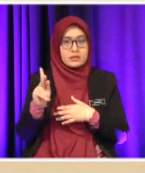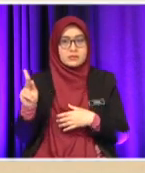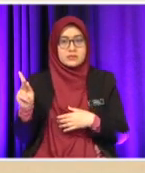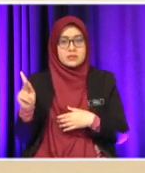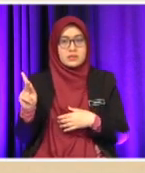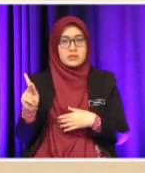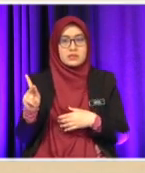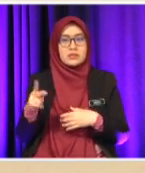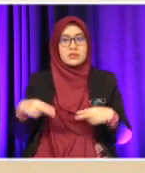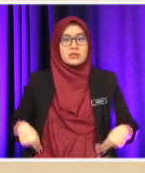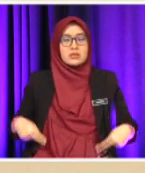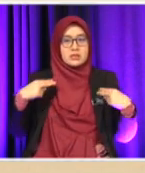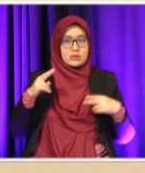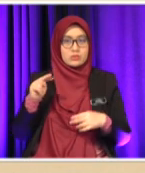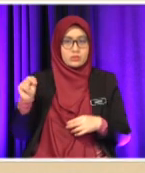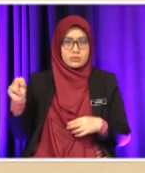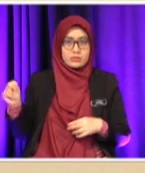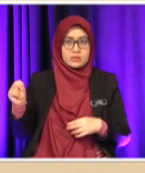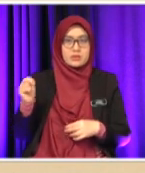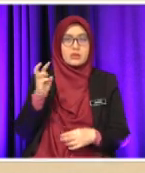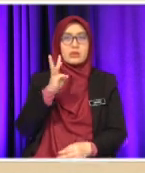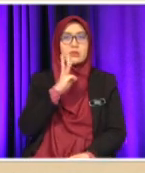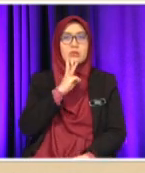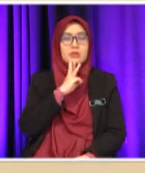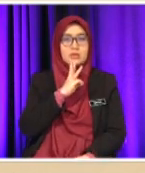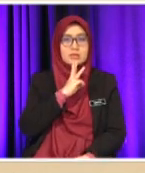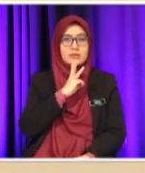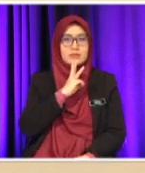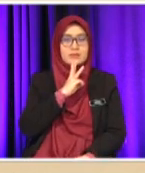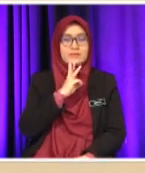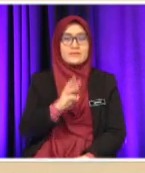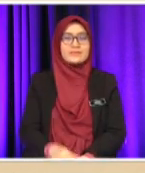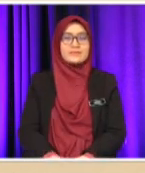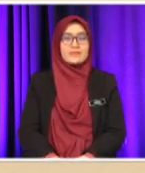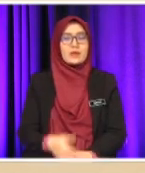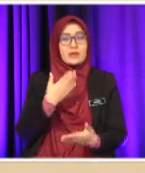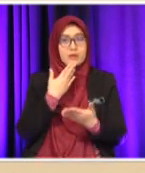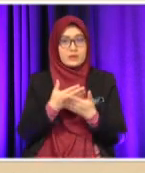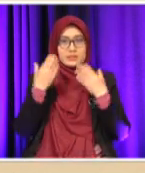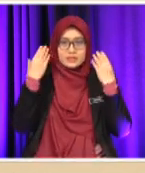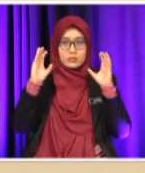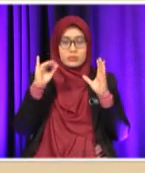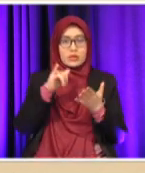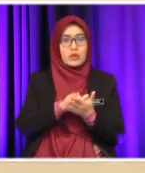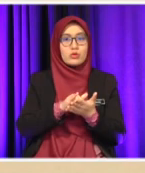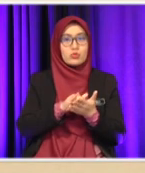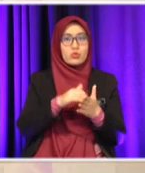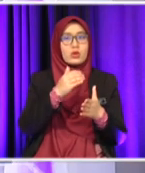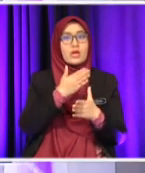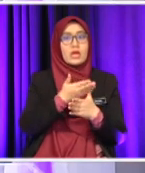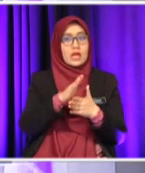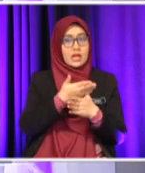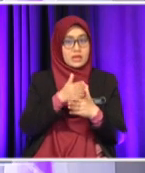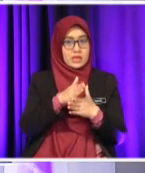tenang tinggal ada jenenge barulah kita lepaskan di depan jadi itu antara contoh-contoh